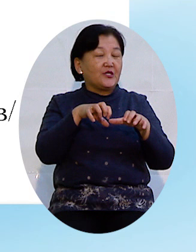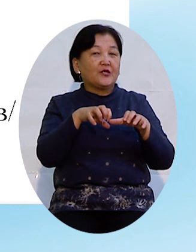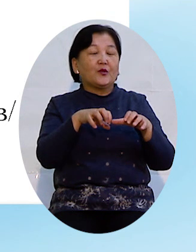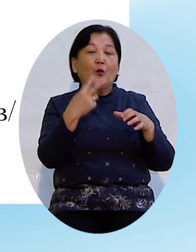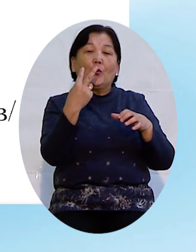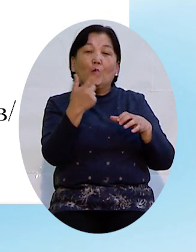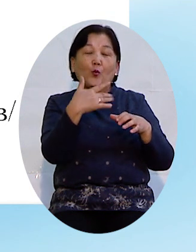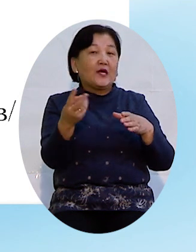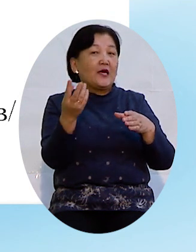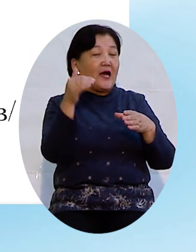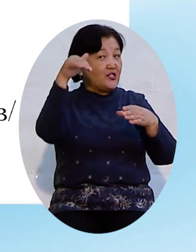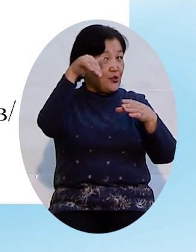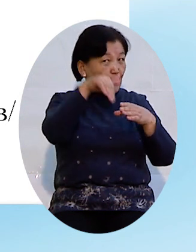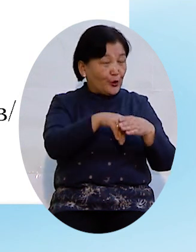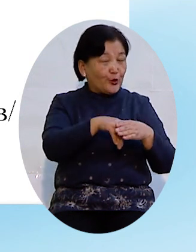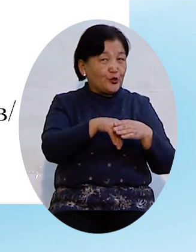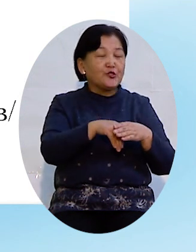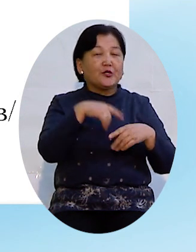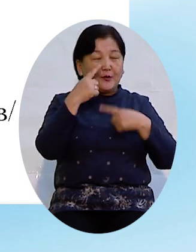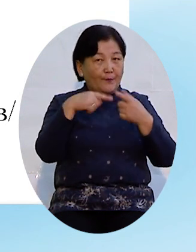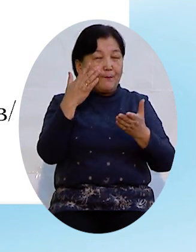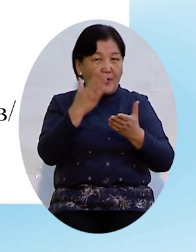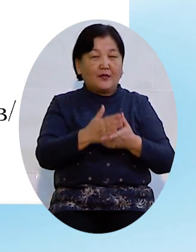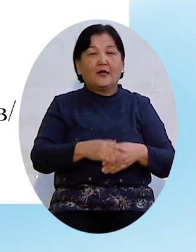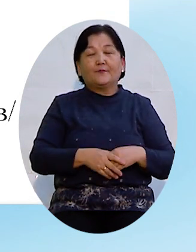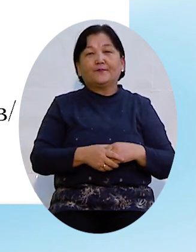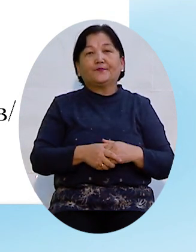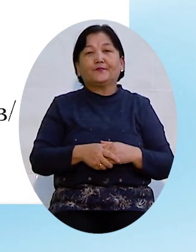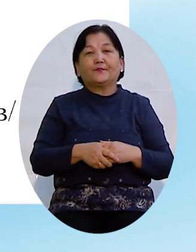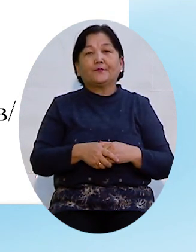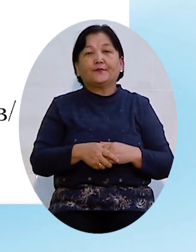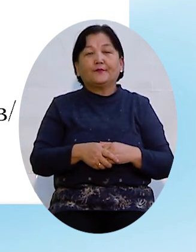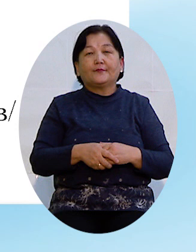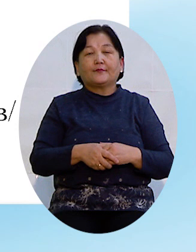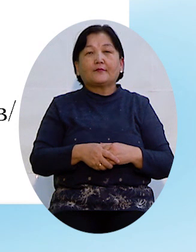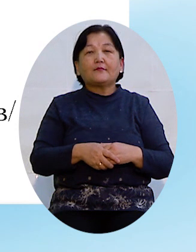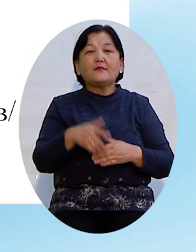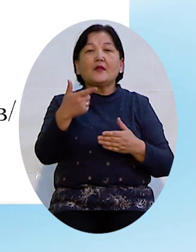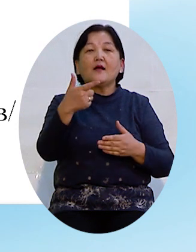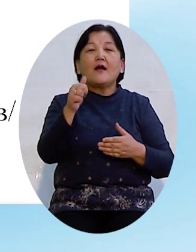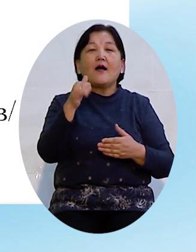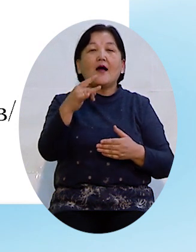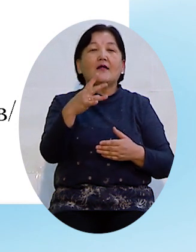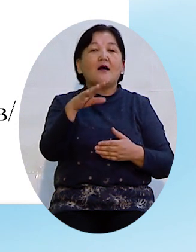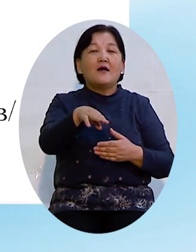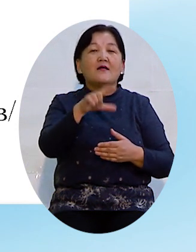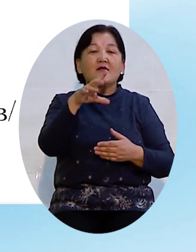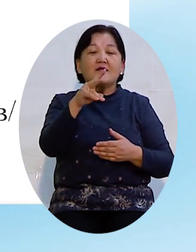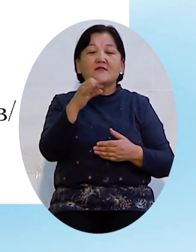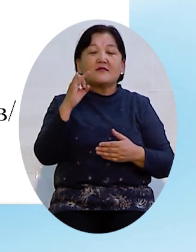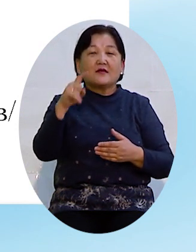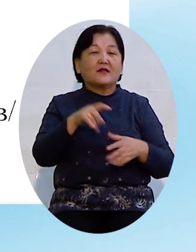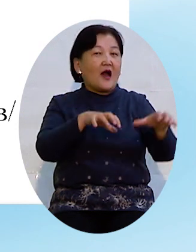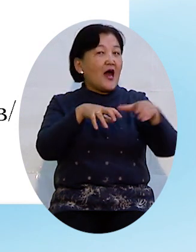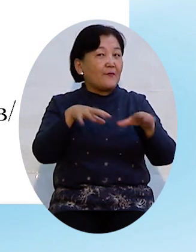гачир болгоно гэж зохиолд мань гарч байна. За гар тэнийх харамч хүн